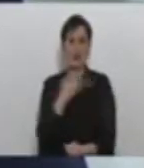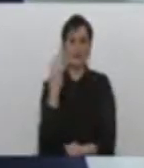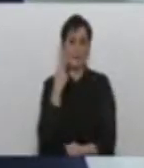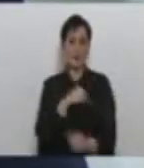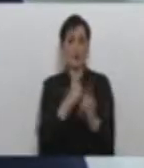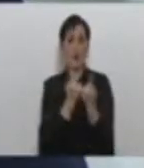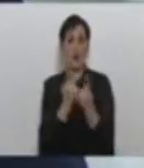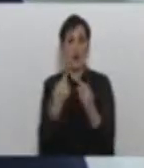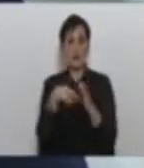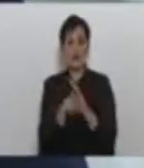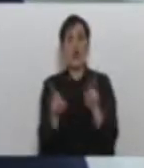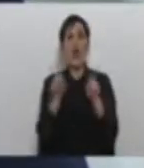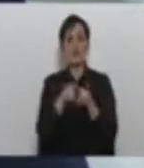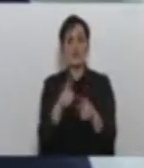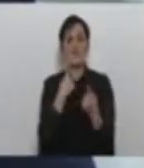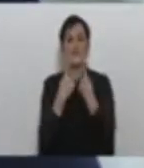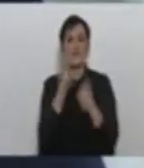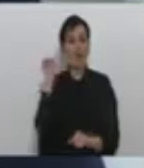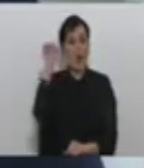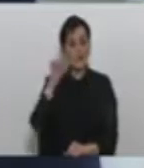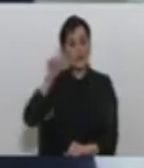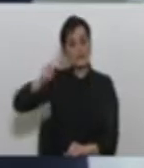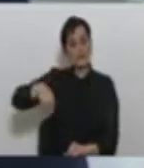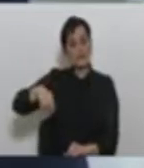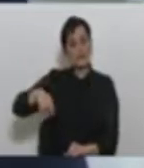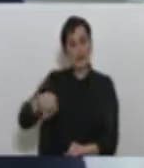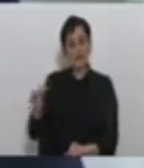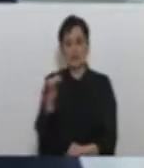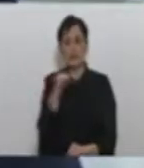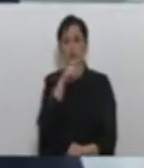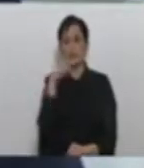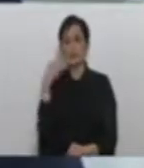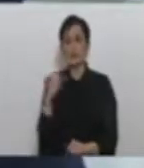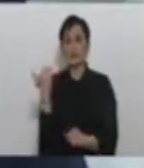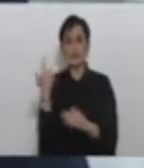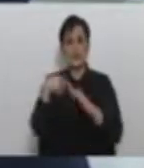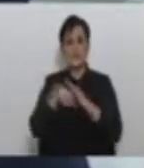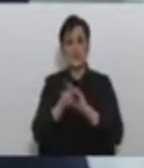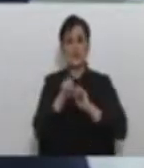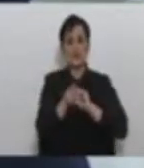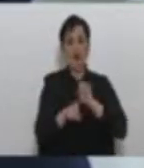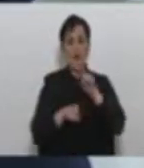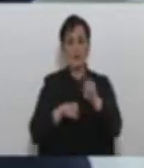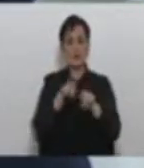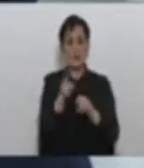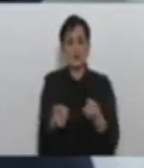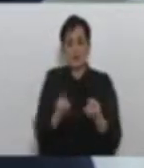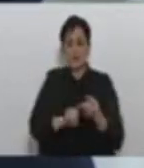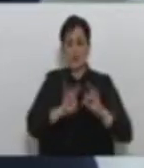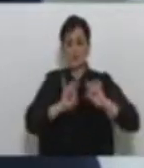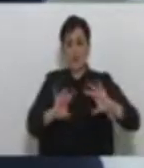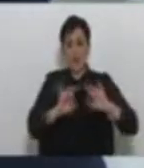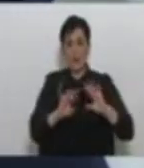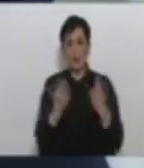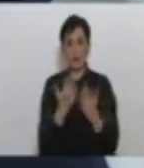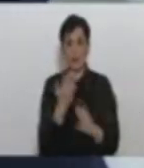მიერ. აგრეთვე ვესაუბრეთ აფხაზეთსა და ცხინვალის რეგიონში რუსეთის მიერ გადადგმული ნაბიჯების შესახებ, რომელიც